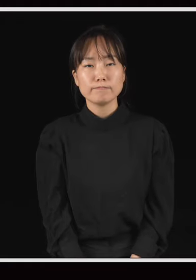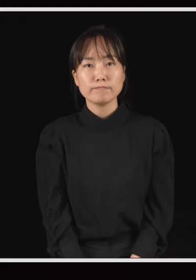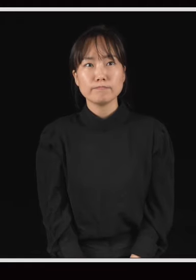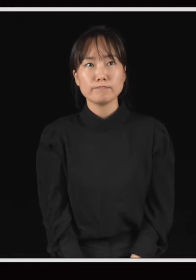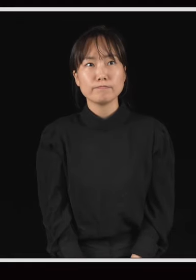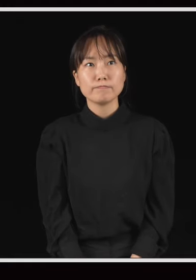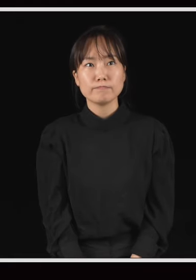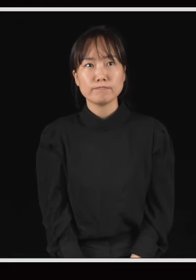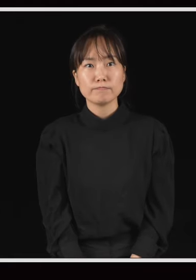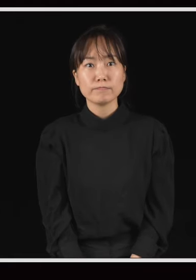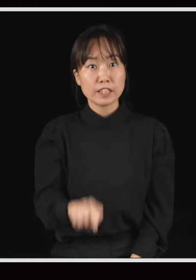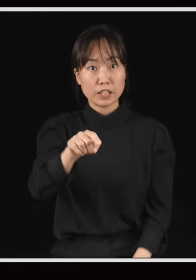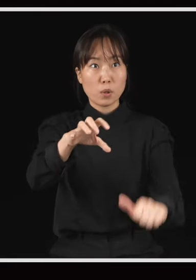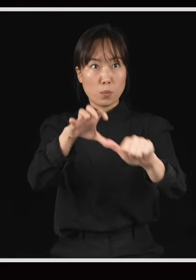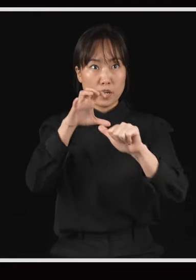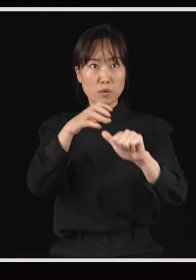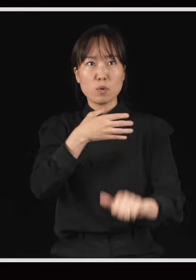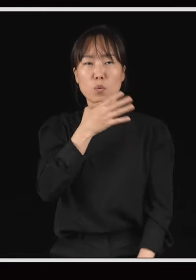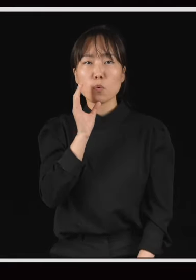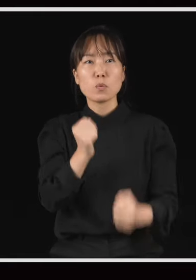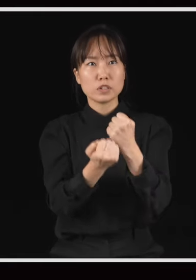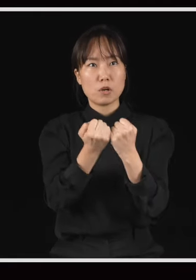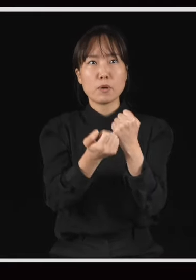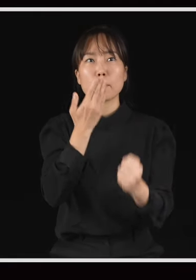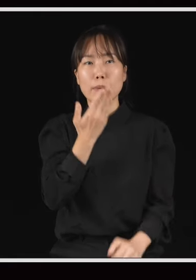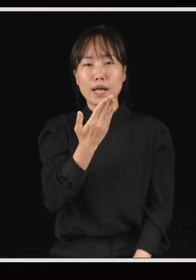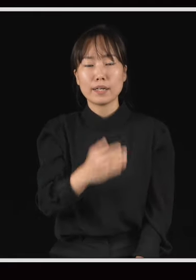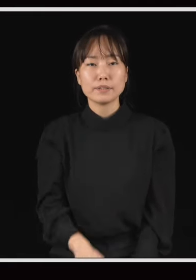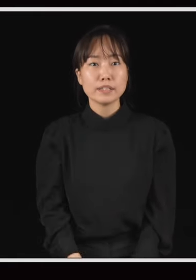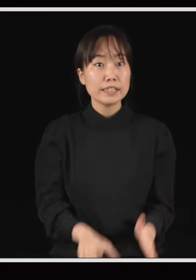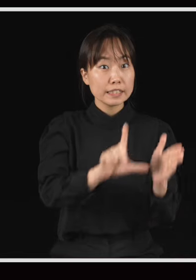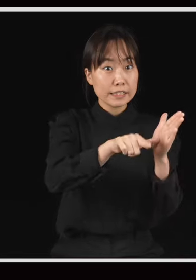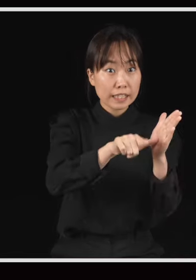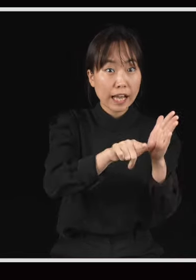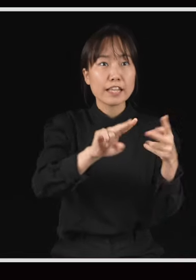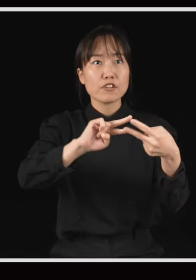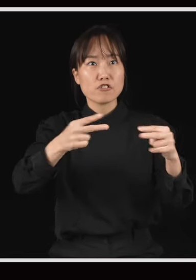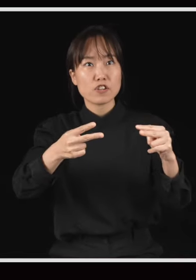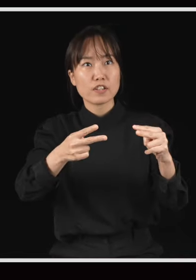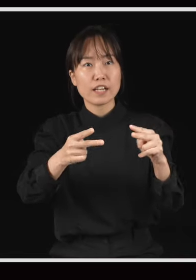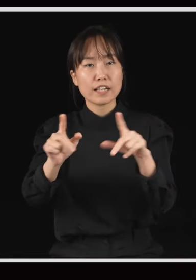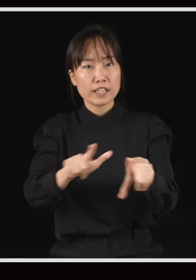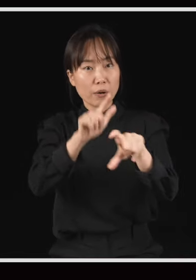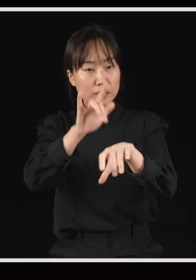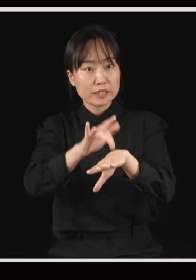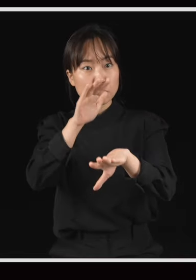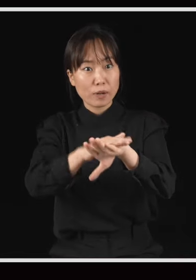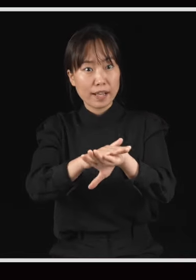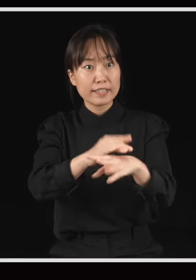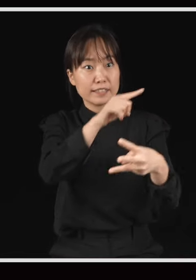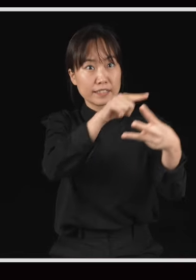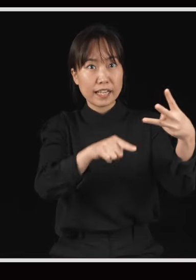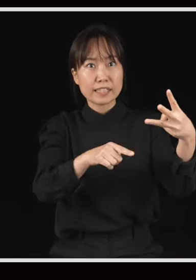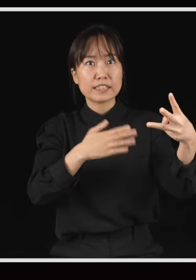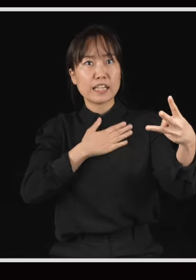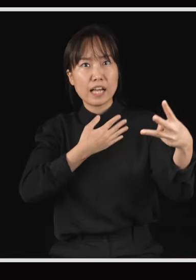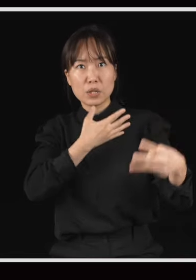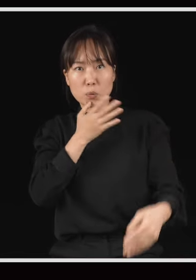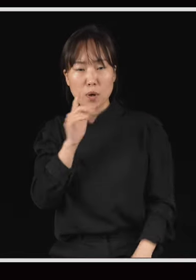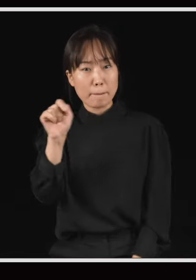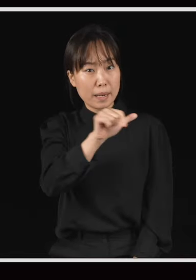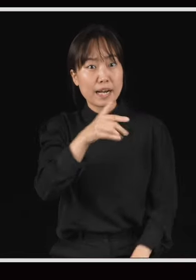못합니다. 그 개념을 노화 모델로 설명할 수가 있습니다. 시간과 유전자 그리고 생활습관 3가지가 나의 노화 속도를